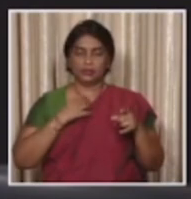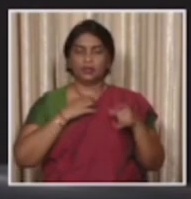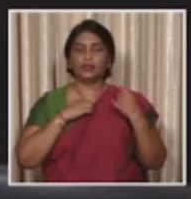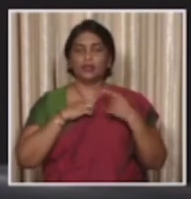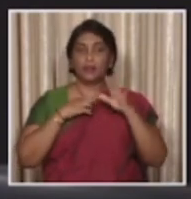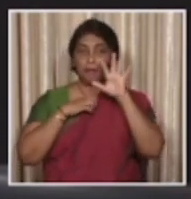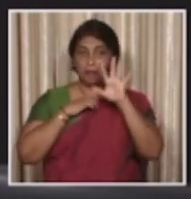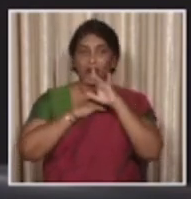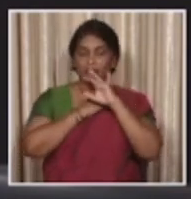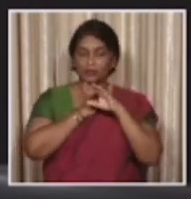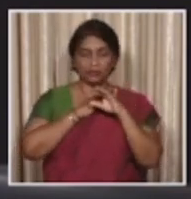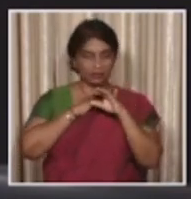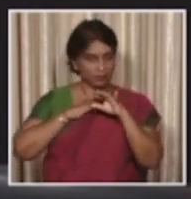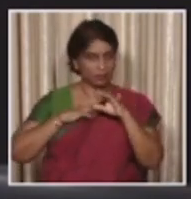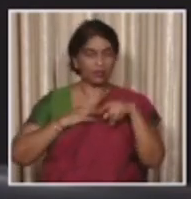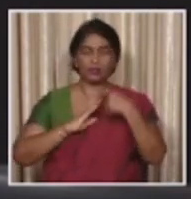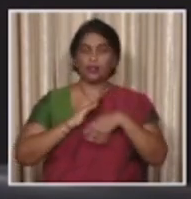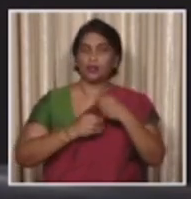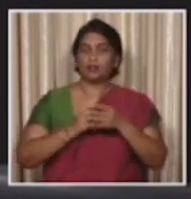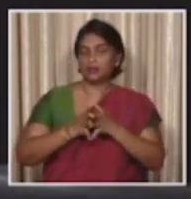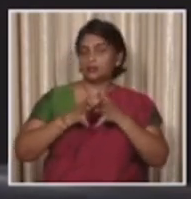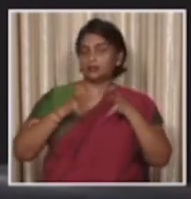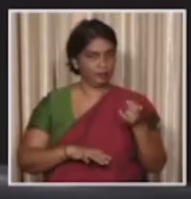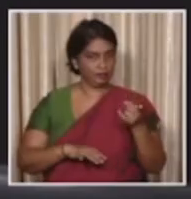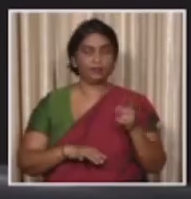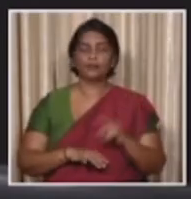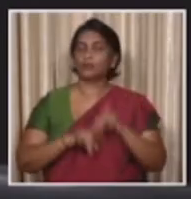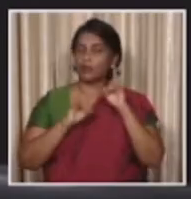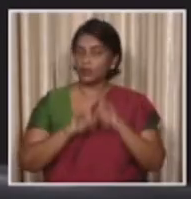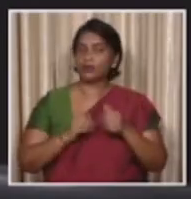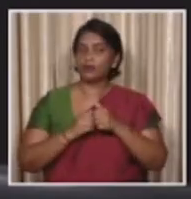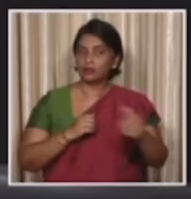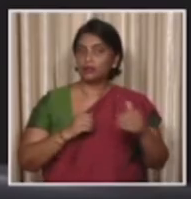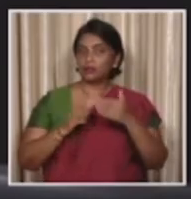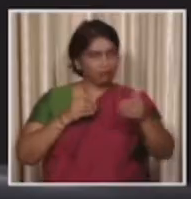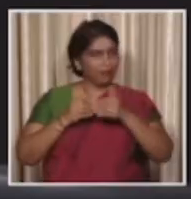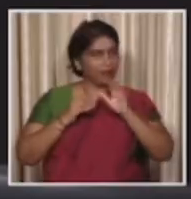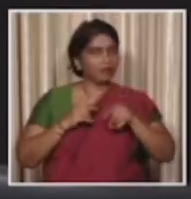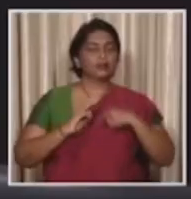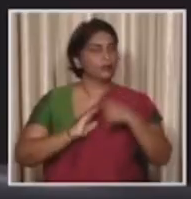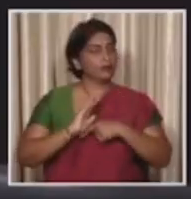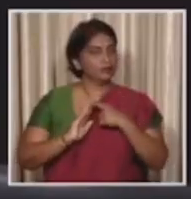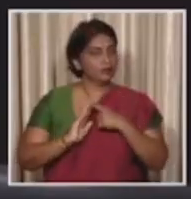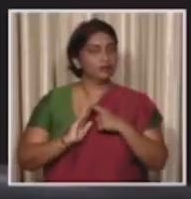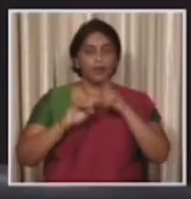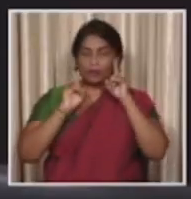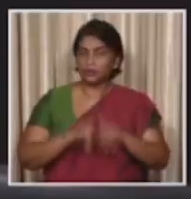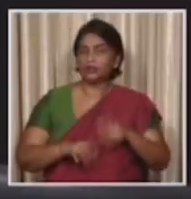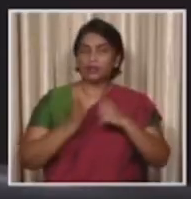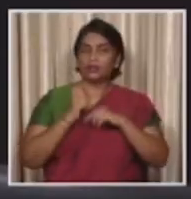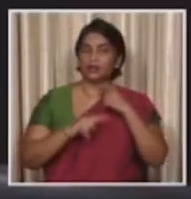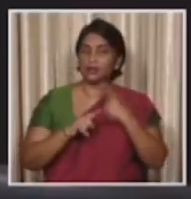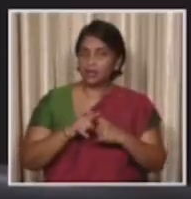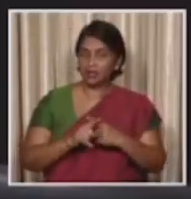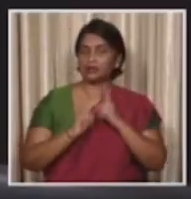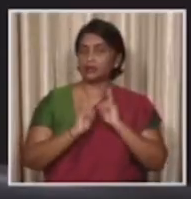5යි කිව්වහම ජාතික නිෂ්පාදනයේ වැඩිවීමේ ප්‍රමාණය වැඩි වෙනවා. ඒ ඇතිවන ස්පේස් එක තුල රටේ මේ තියෙන බදු මේ